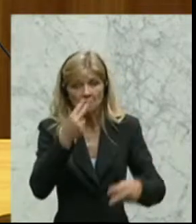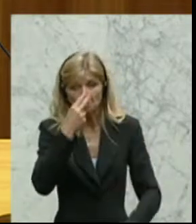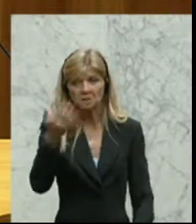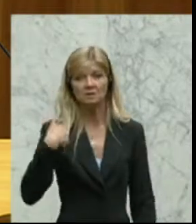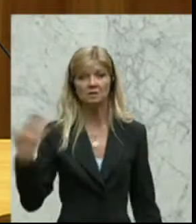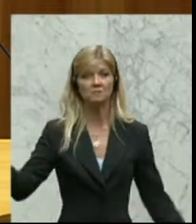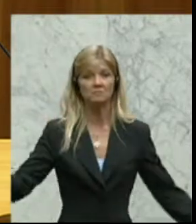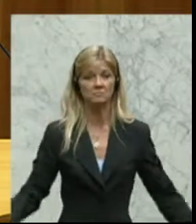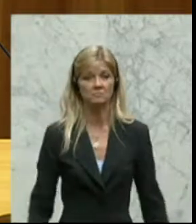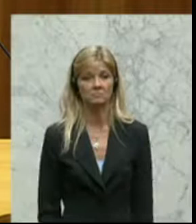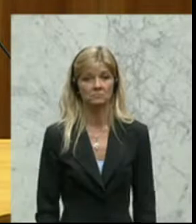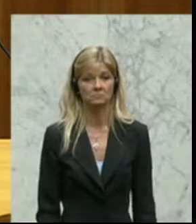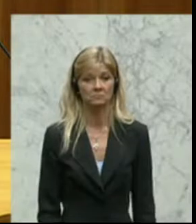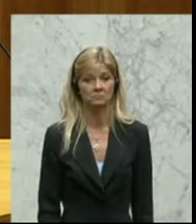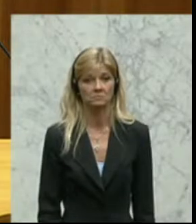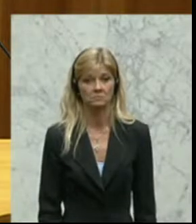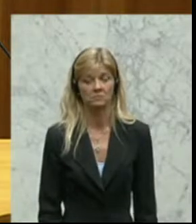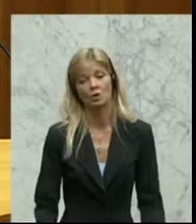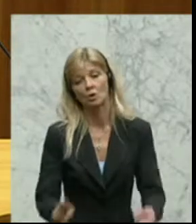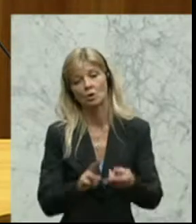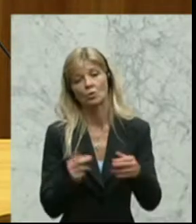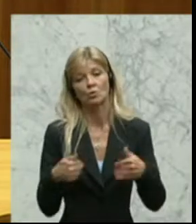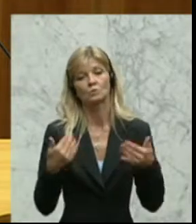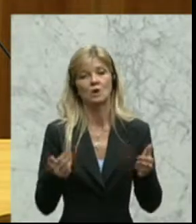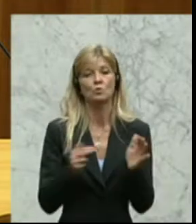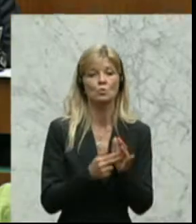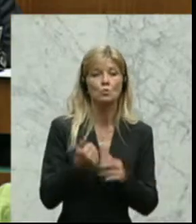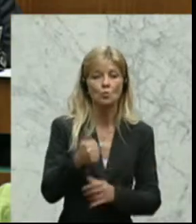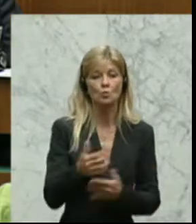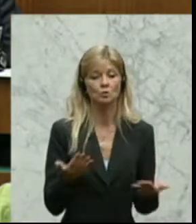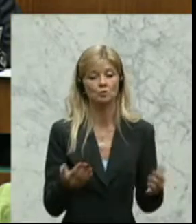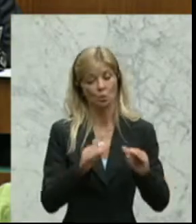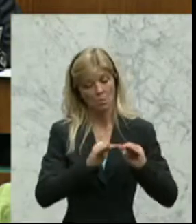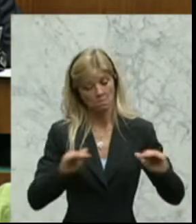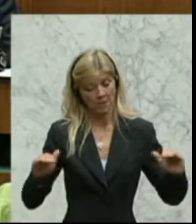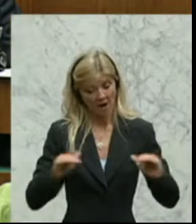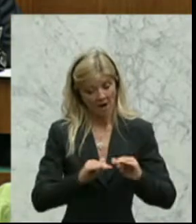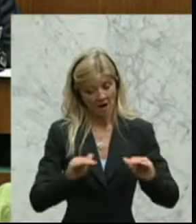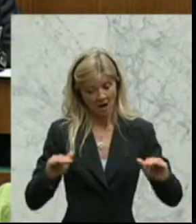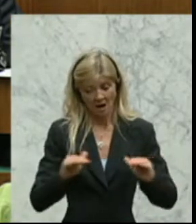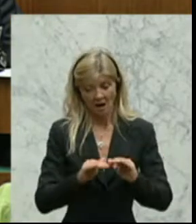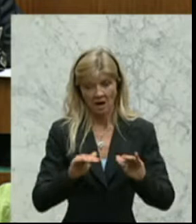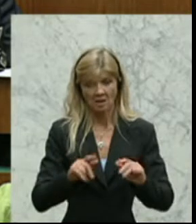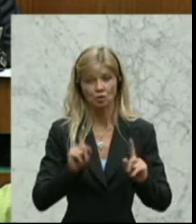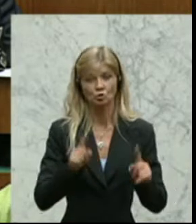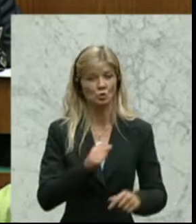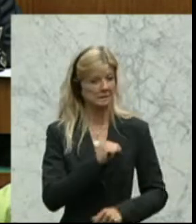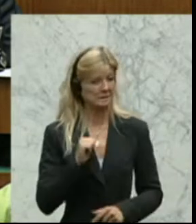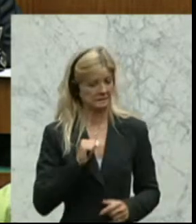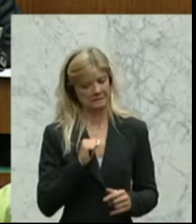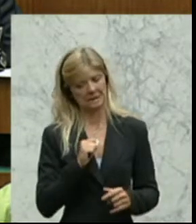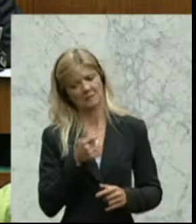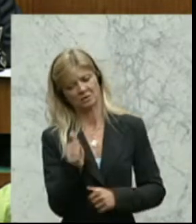Und dann kommt noch dazu, dass das Ganze auf Basis einer Selbstbemessung vonstatten gehen soll. Na, das schaue ich mir an, wie die Leute